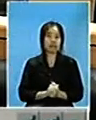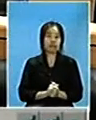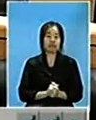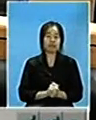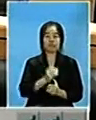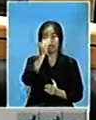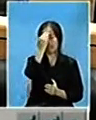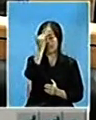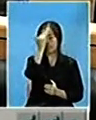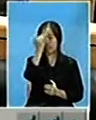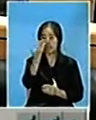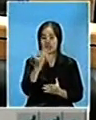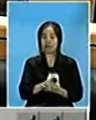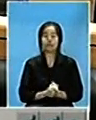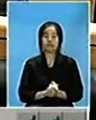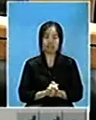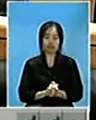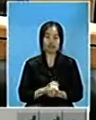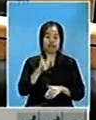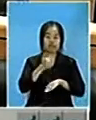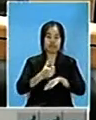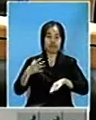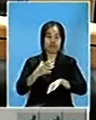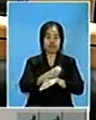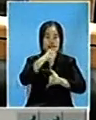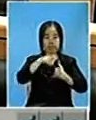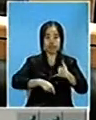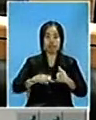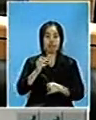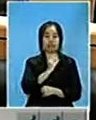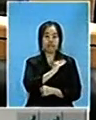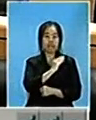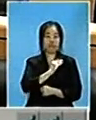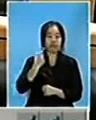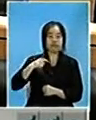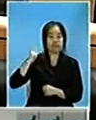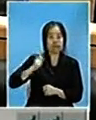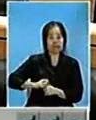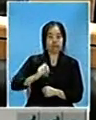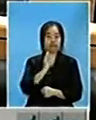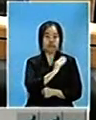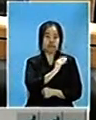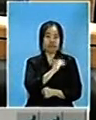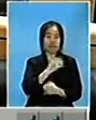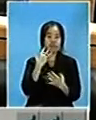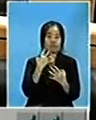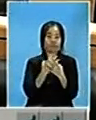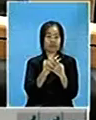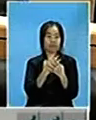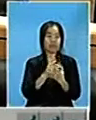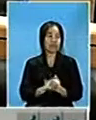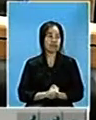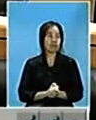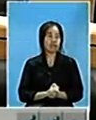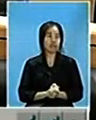ทำไมล่ะครับก็เพราะนักการเมืองกลัวศาลนะครับก็เพราะนักการเมืองกลัวติดคุกครับท่านมานั่